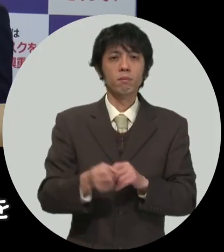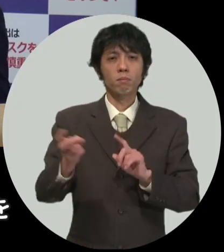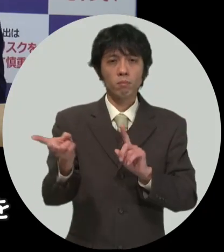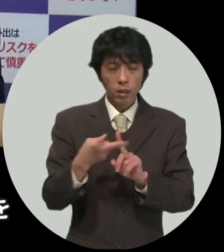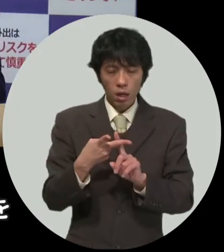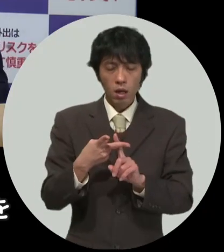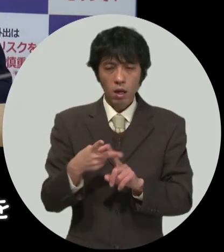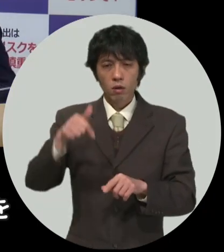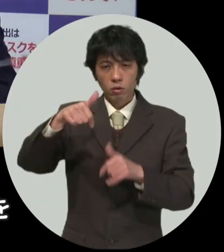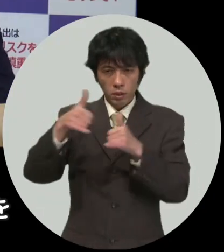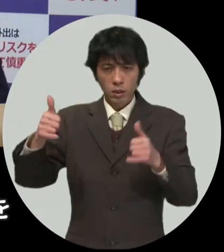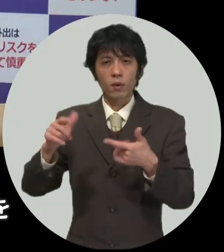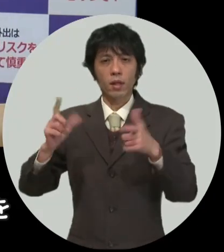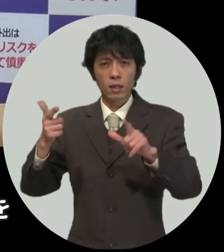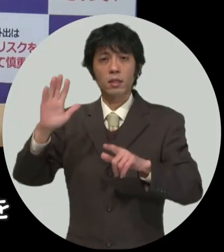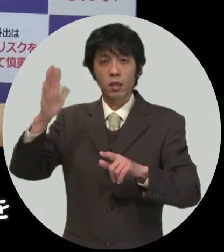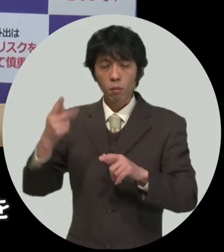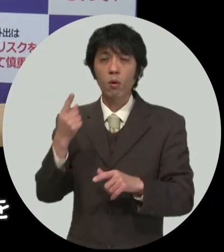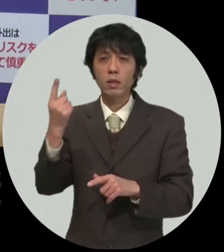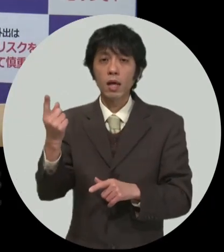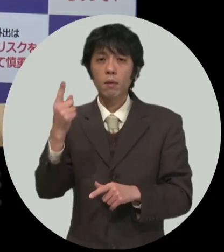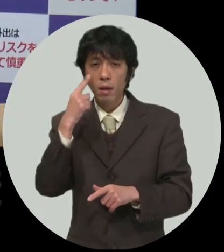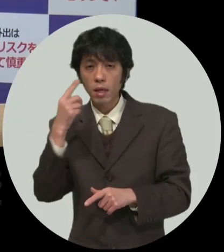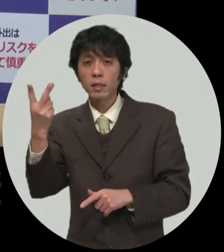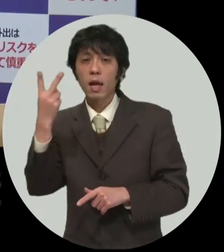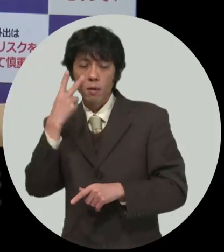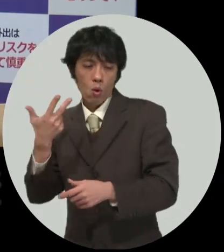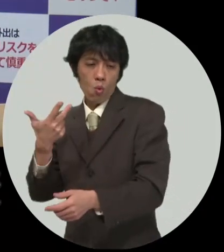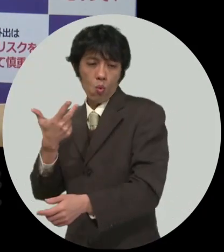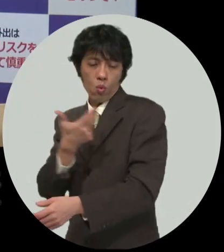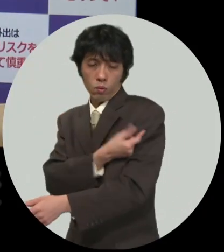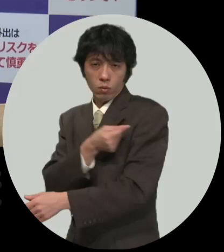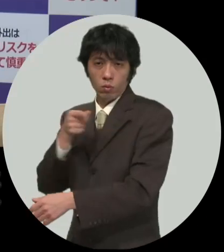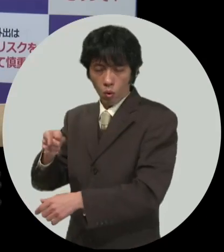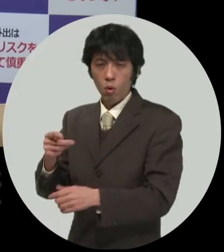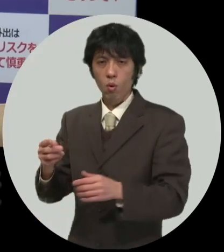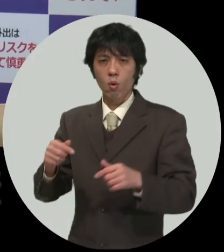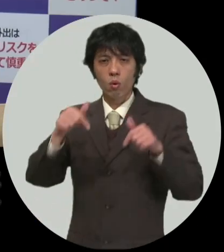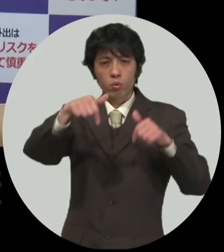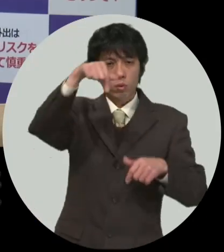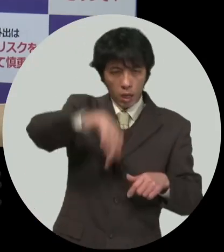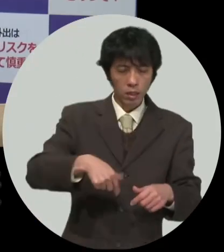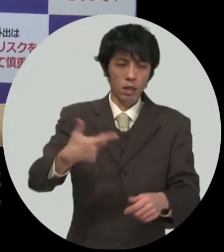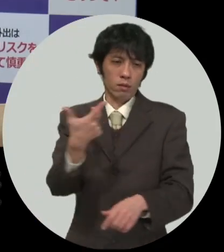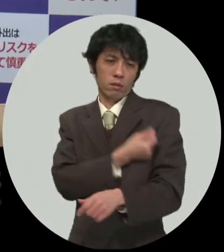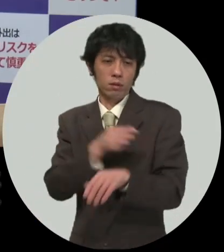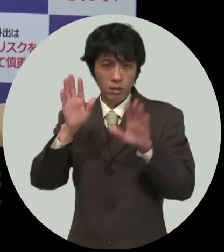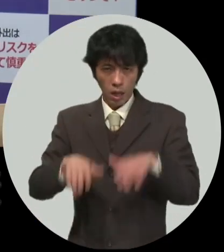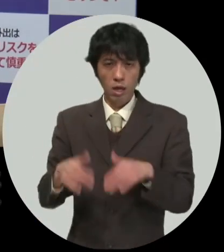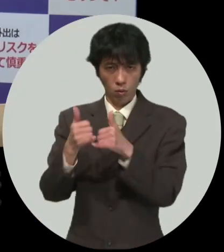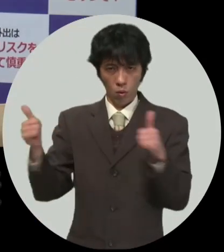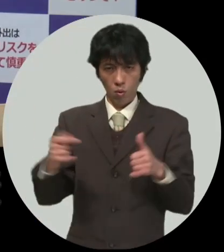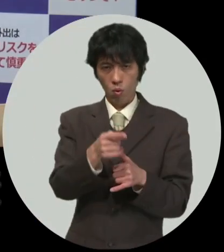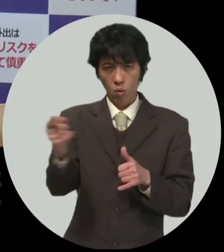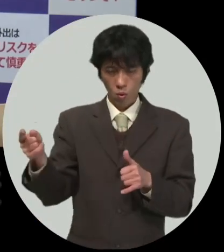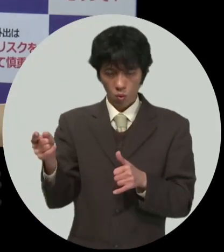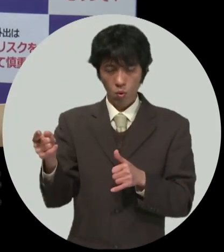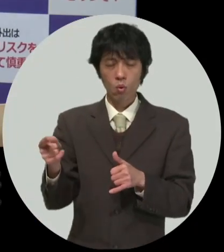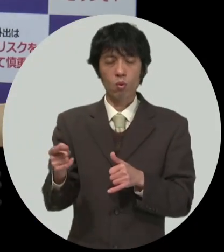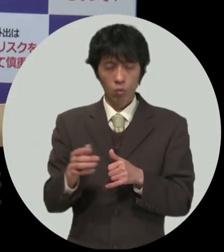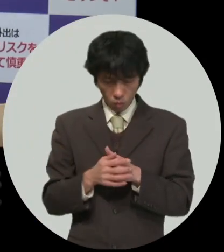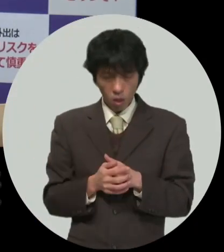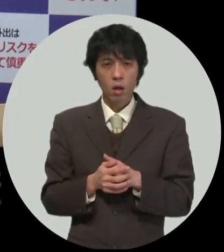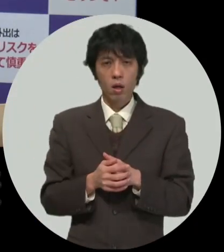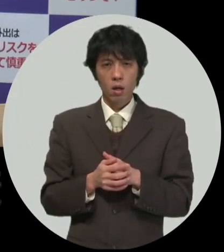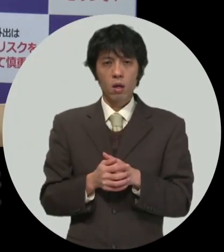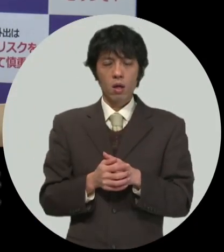くても1、2回目の接種を、京都府内の接種会場で接種された方は、他府県の会場を